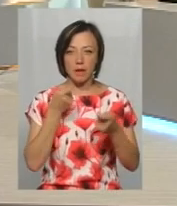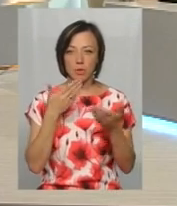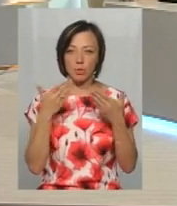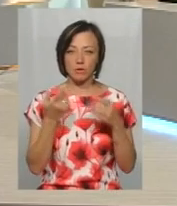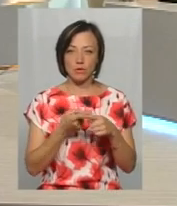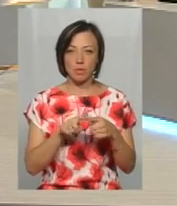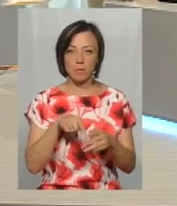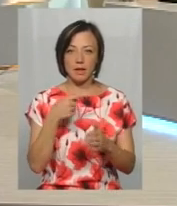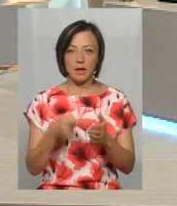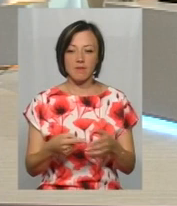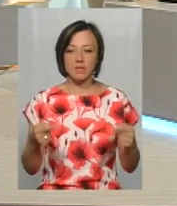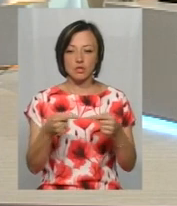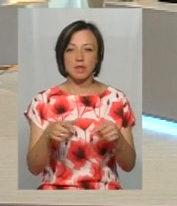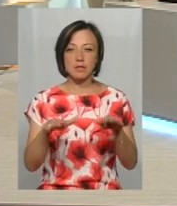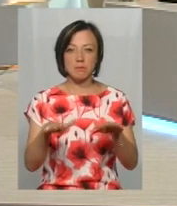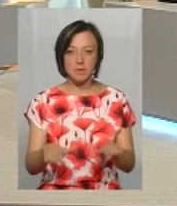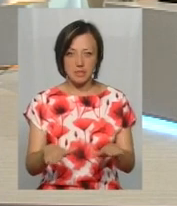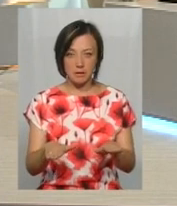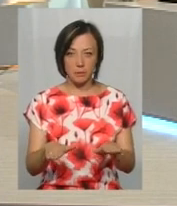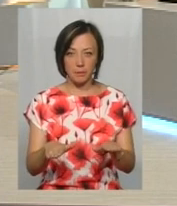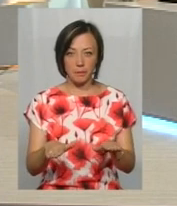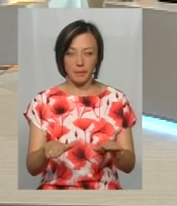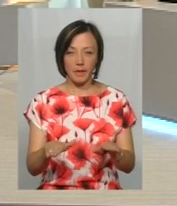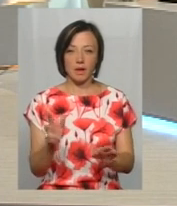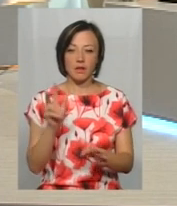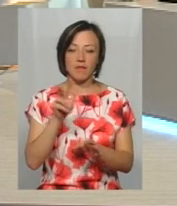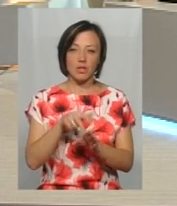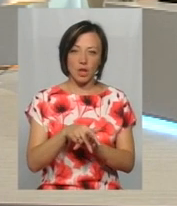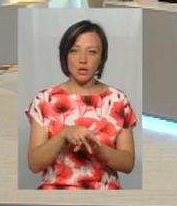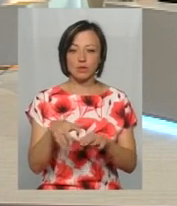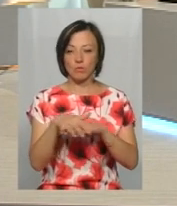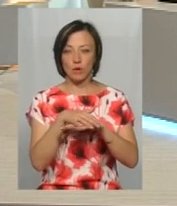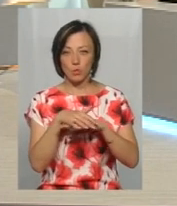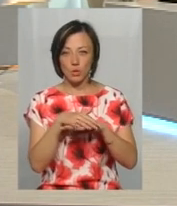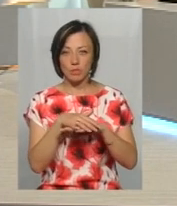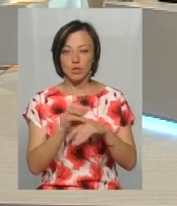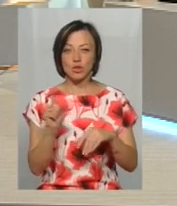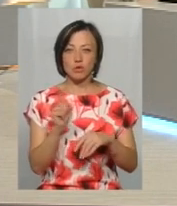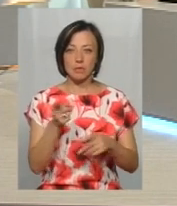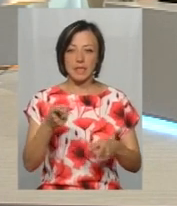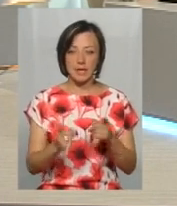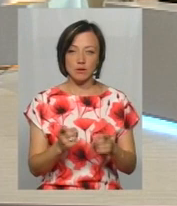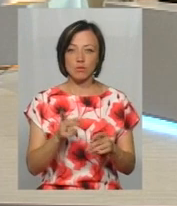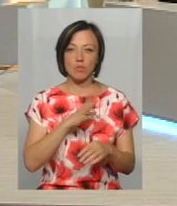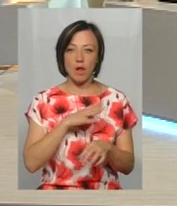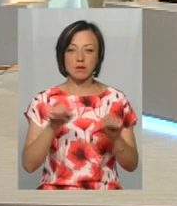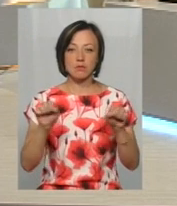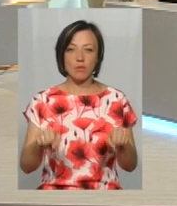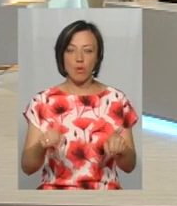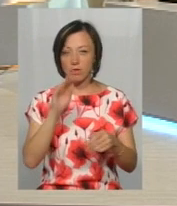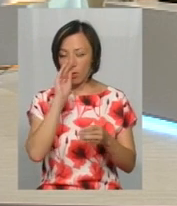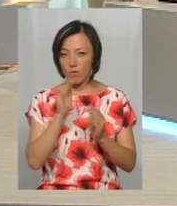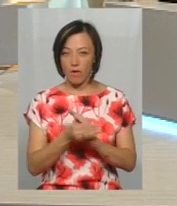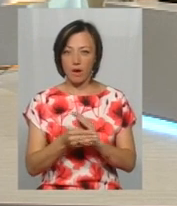Ми визначалися з місцем, таким навантаженим, людним, щоб дійсно була змога